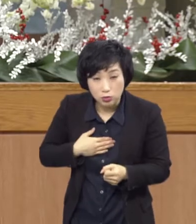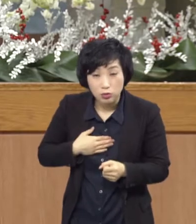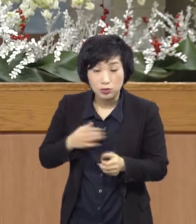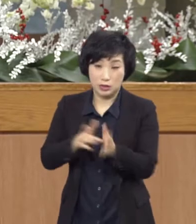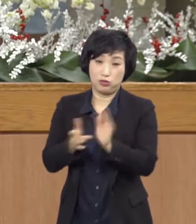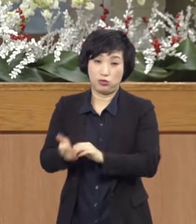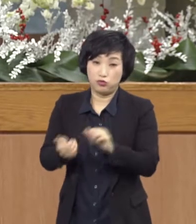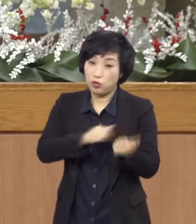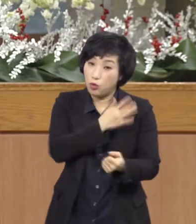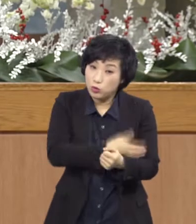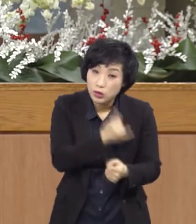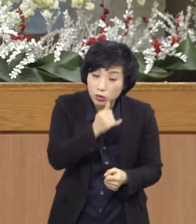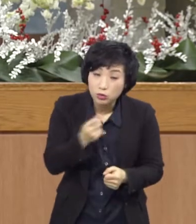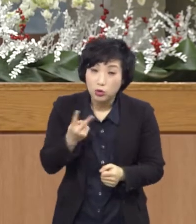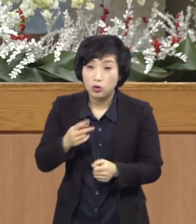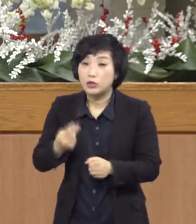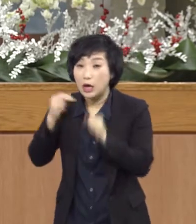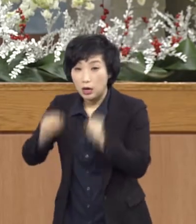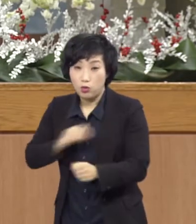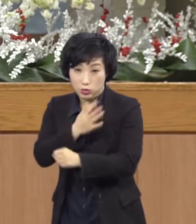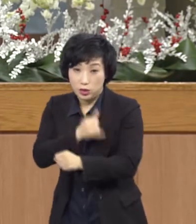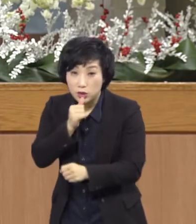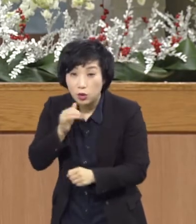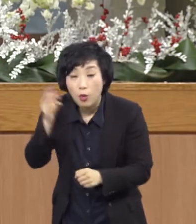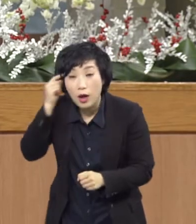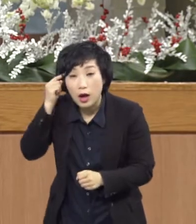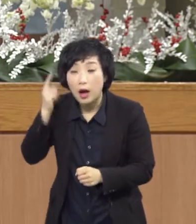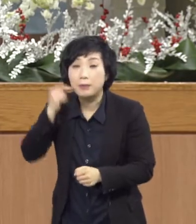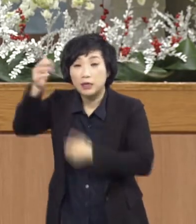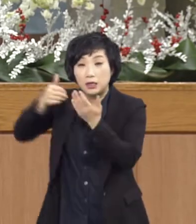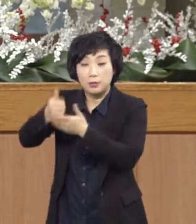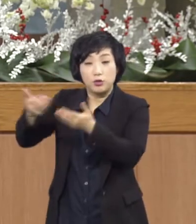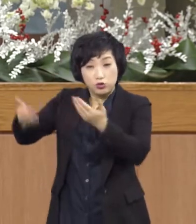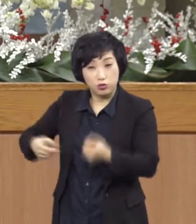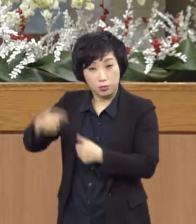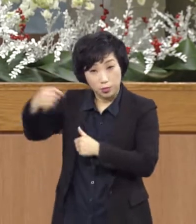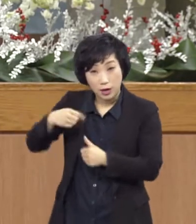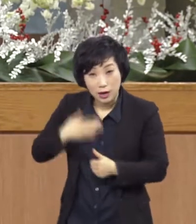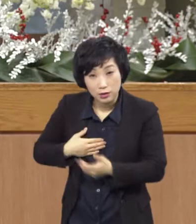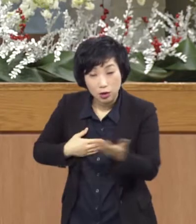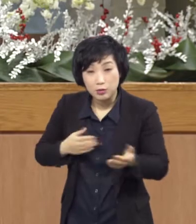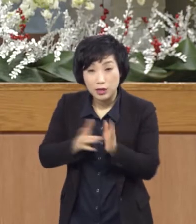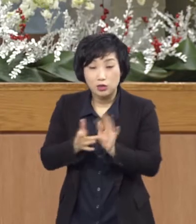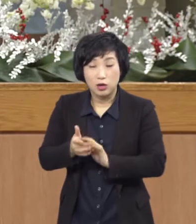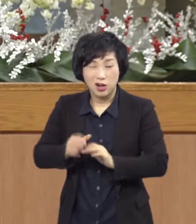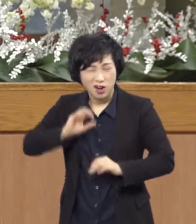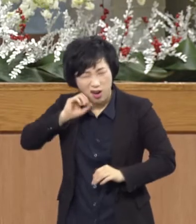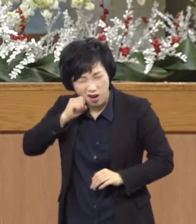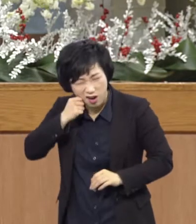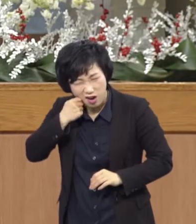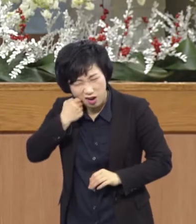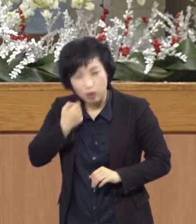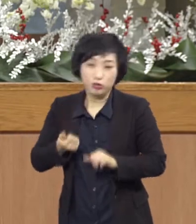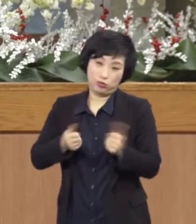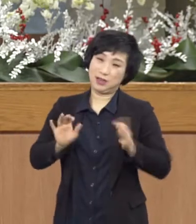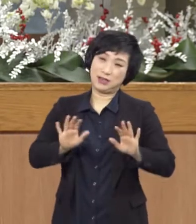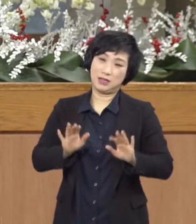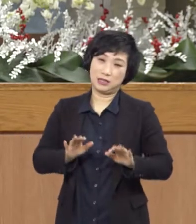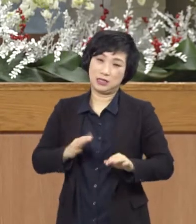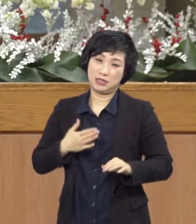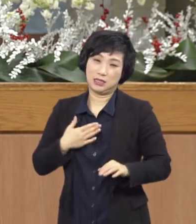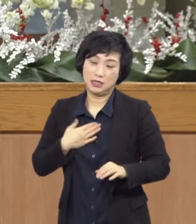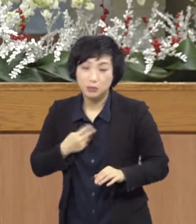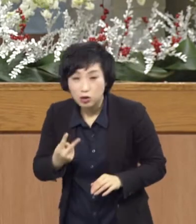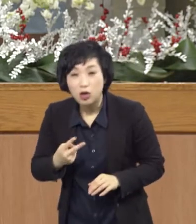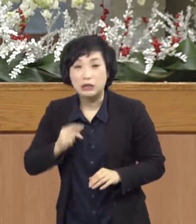이것은 아버지께서 내게 주신 계명이다. 내가 억지로 죽네. 스스로 죽는다. 너희를 위해서